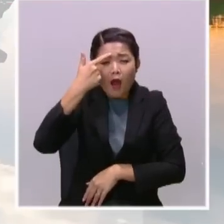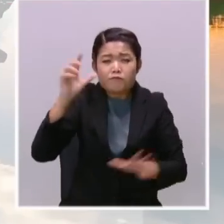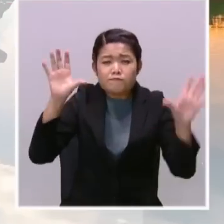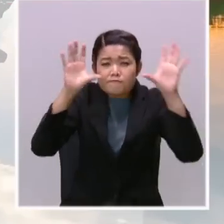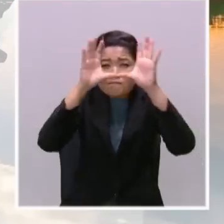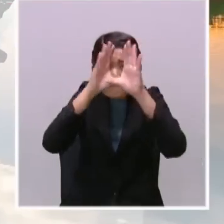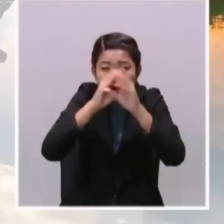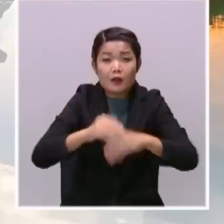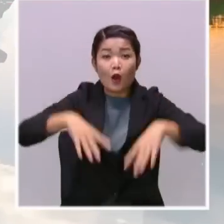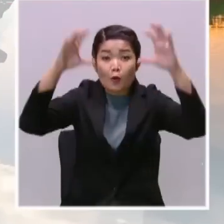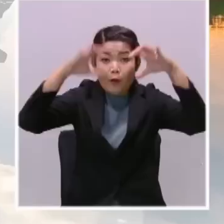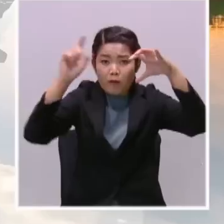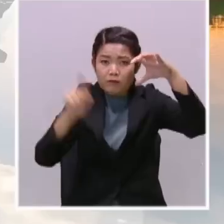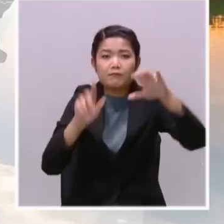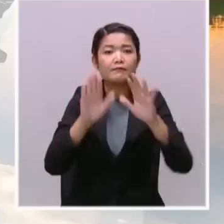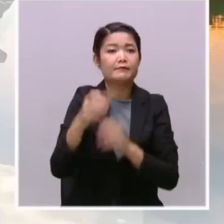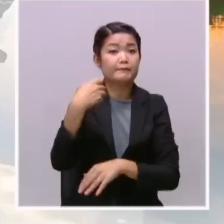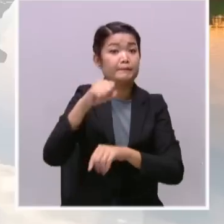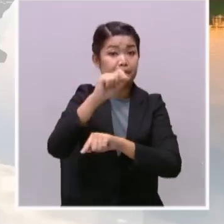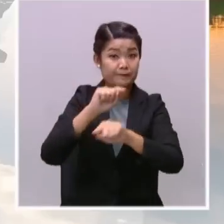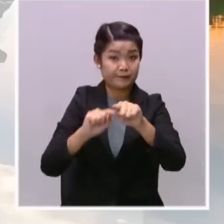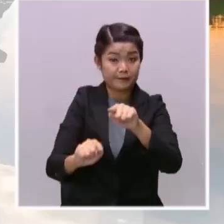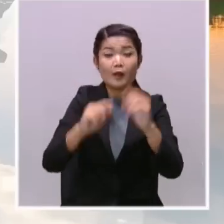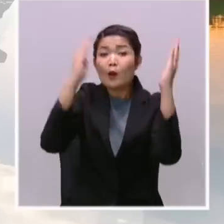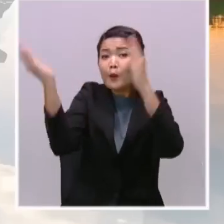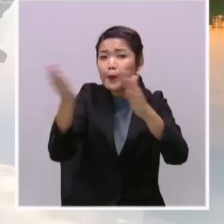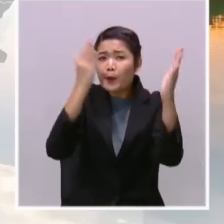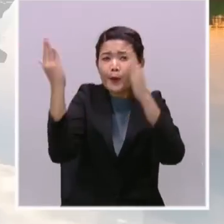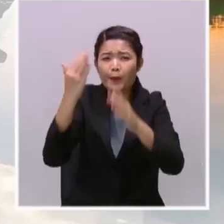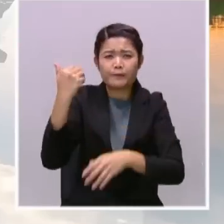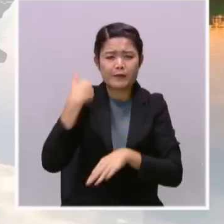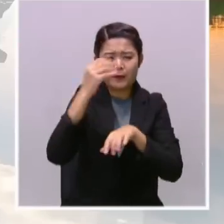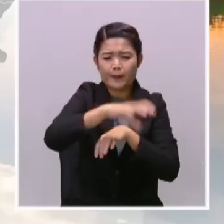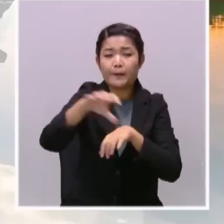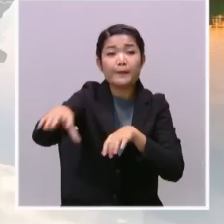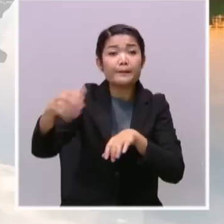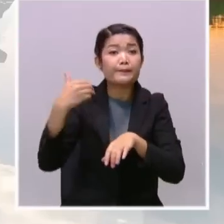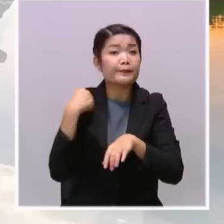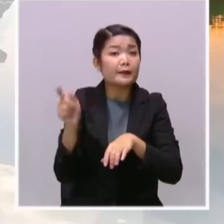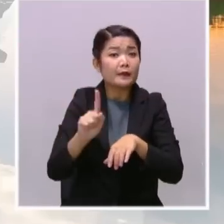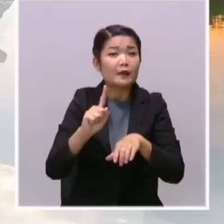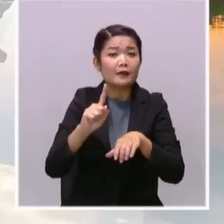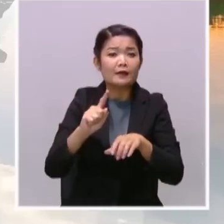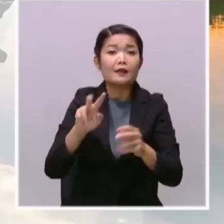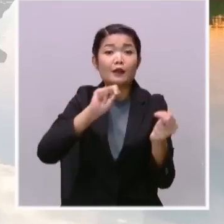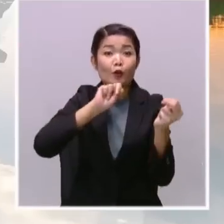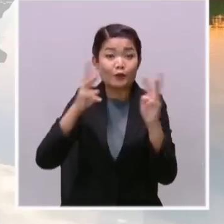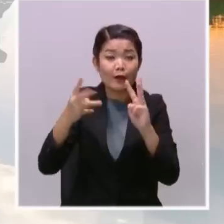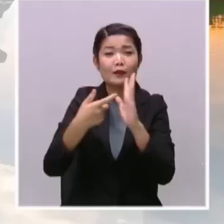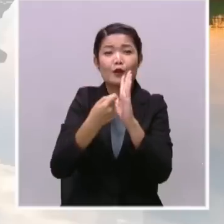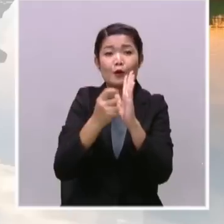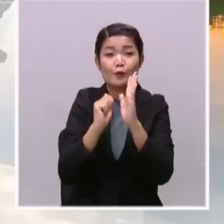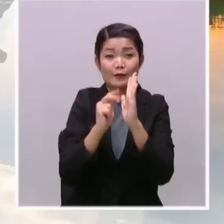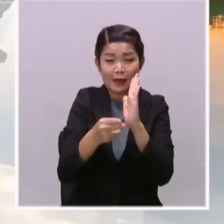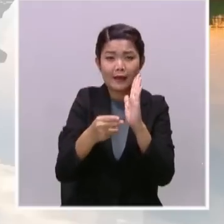วันฟนฟาขนอง 110 ของพืนที่มีลมกระโชคแรงบางแห่งส่วนมากบริเวณจัหวนครสวันอุทัย